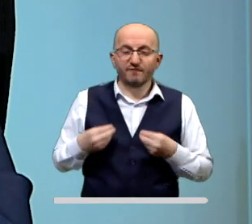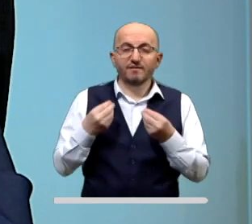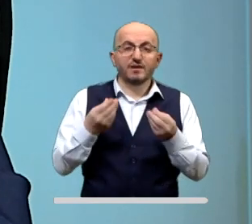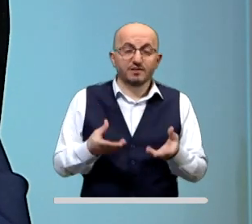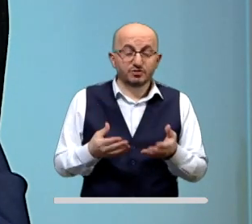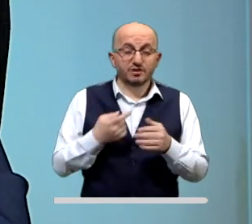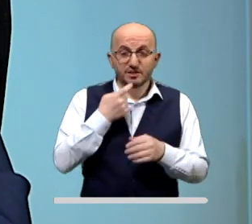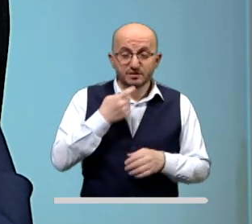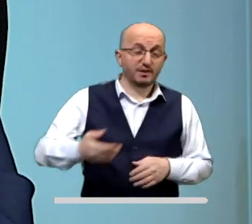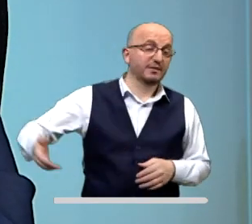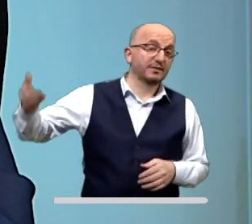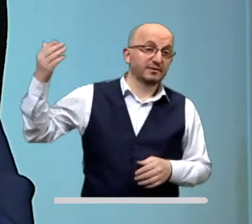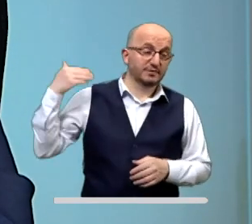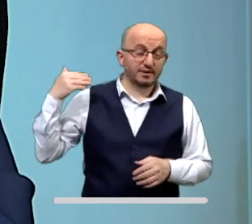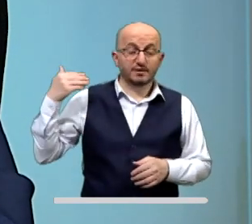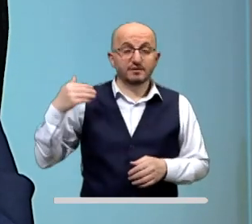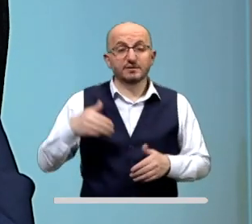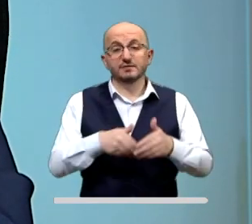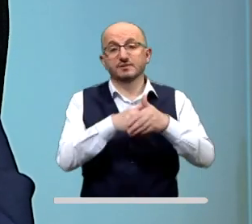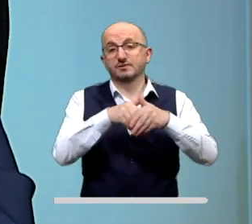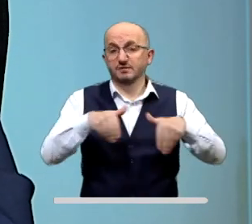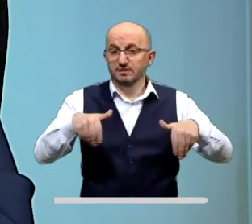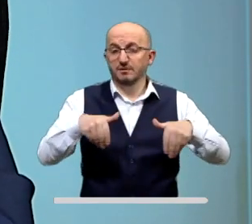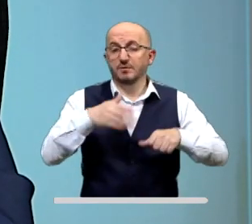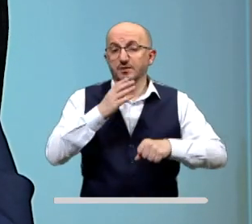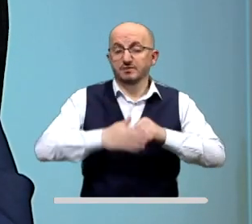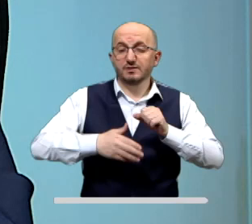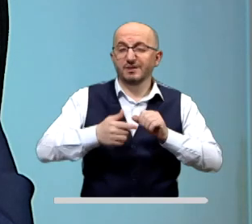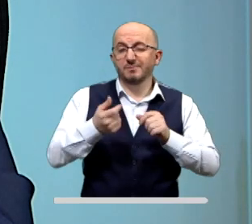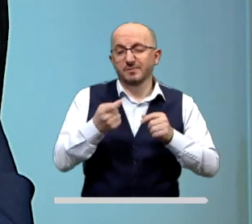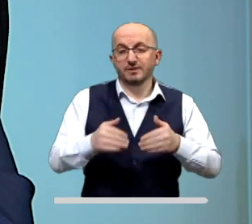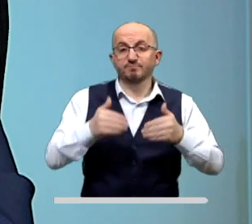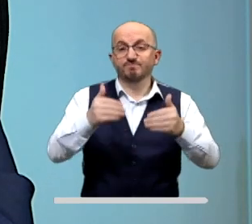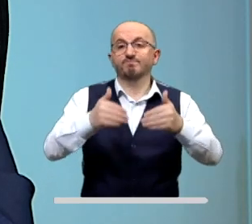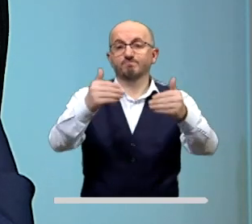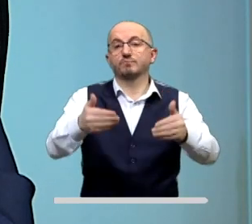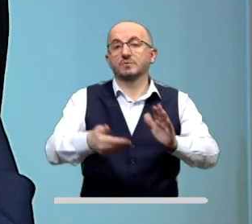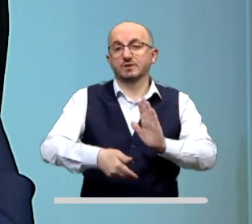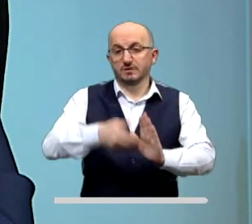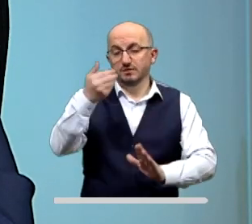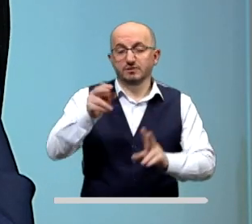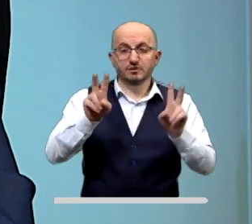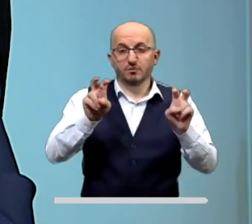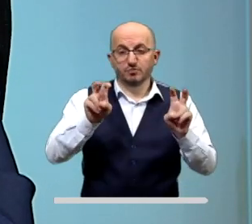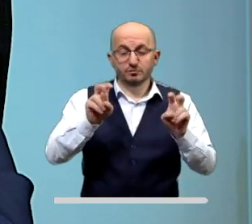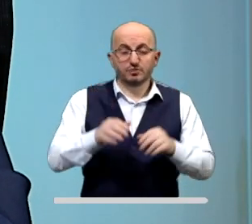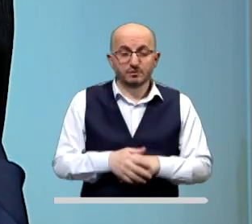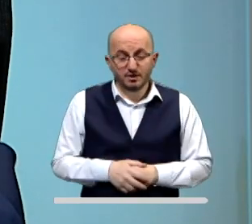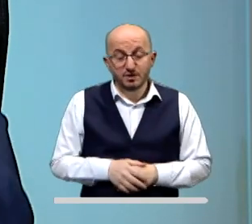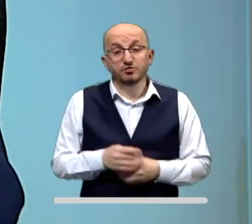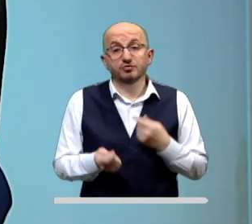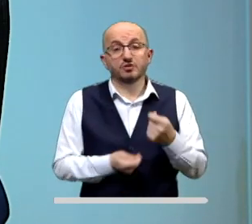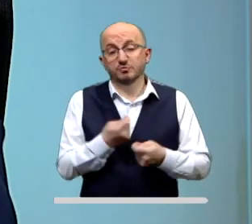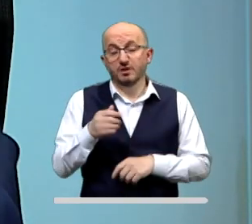geçen seneki Efendim sınırlamaların biraz daha öteleneceği konusunda öyle zannediyorum